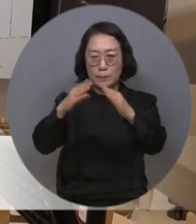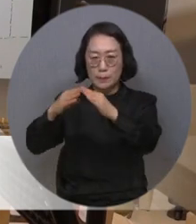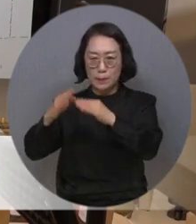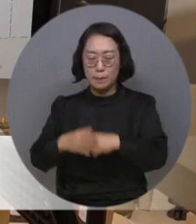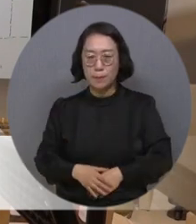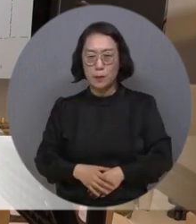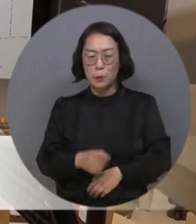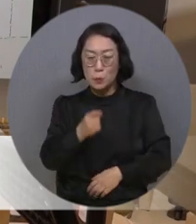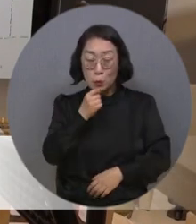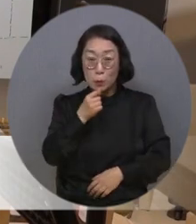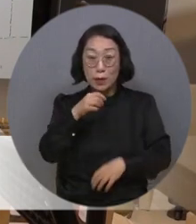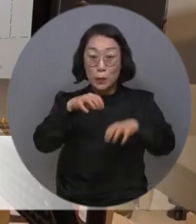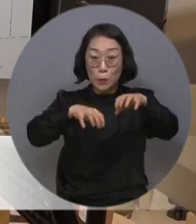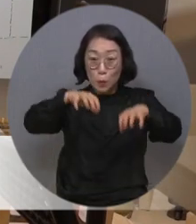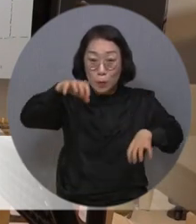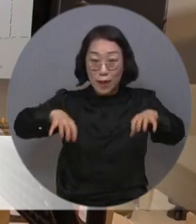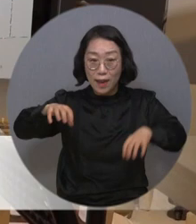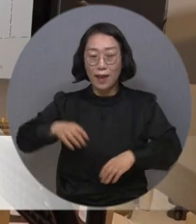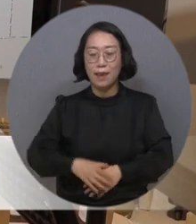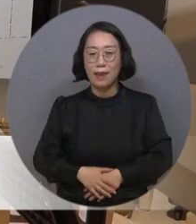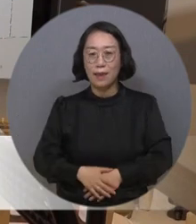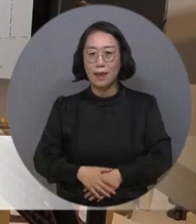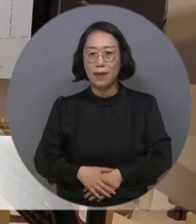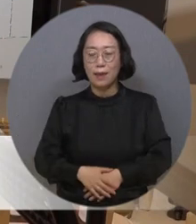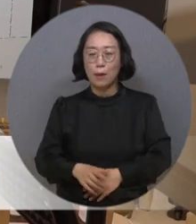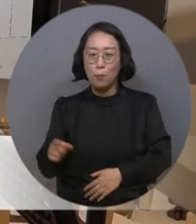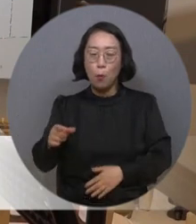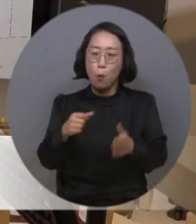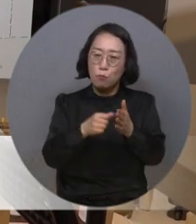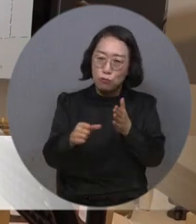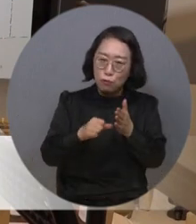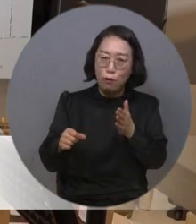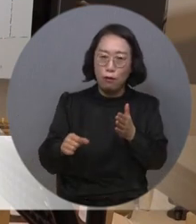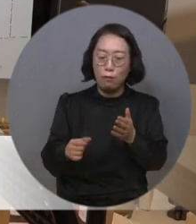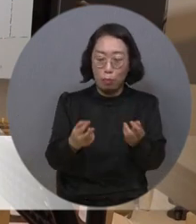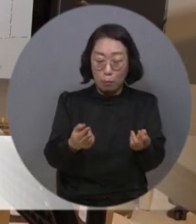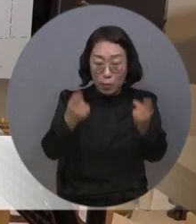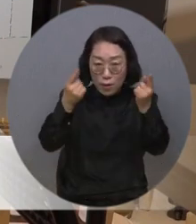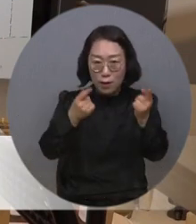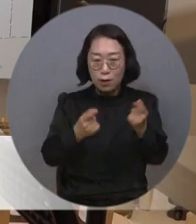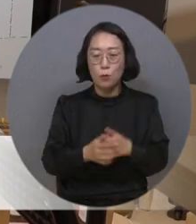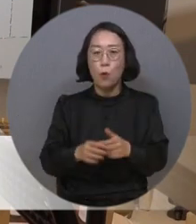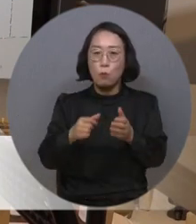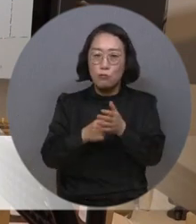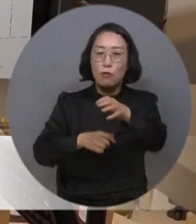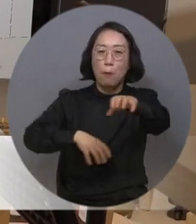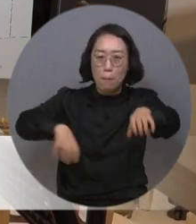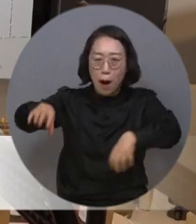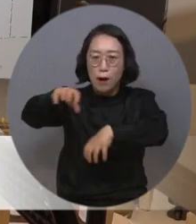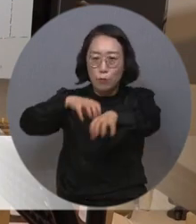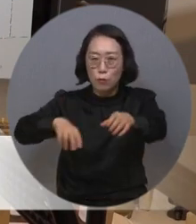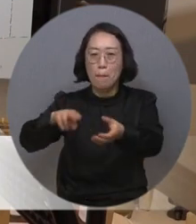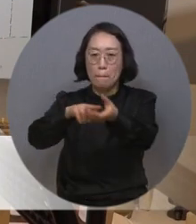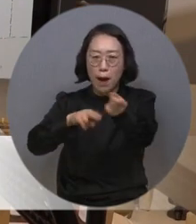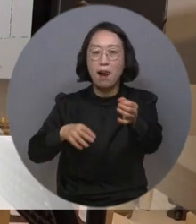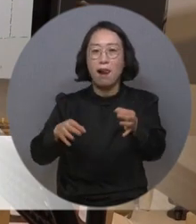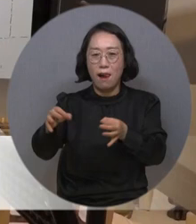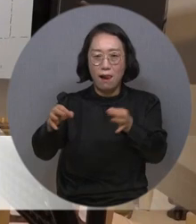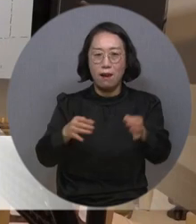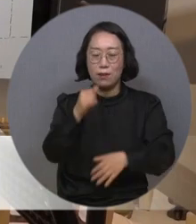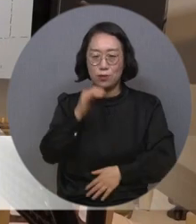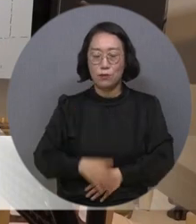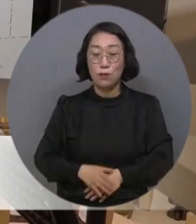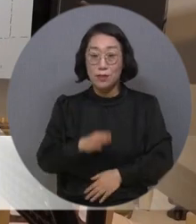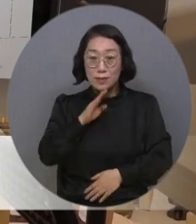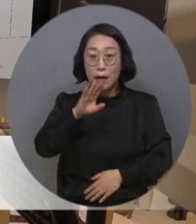적은 동네일수록 다락방 비우기 그런 물물 교환도 하고 팔기도 하고 그래요. 진짜